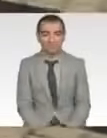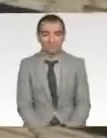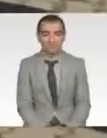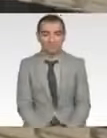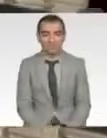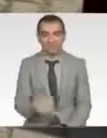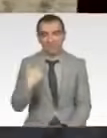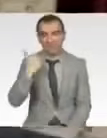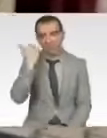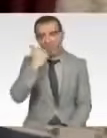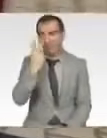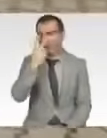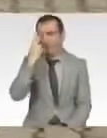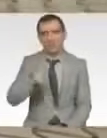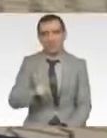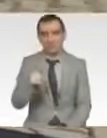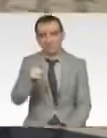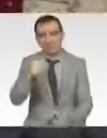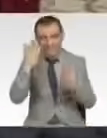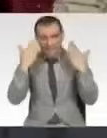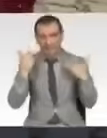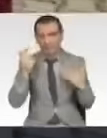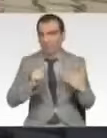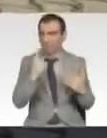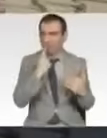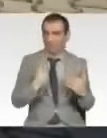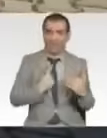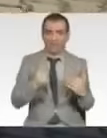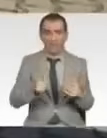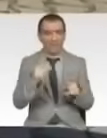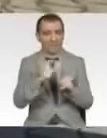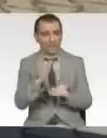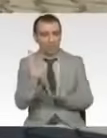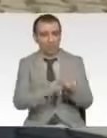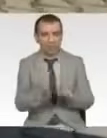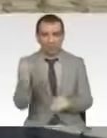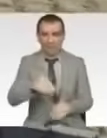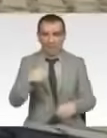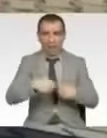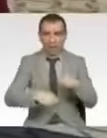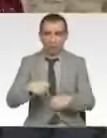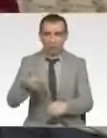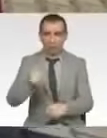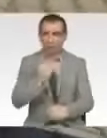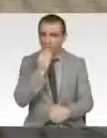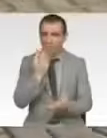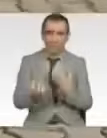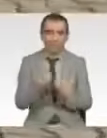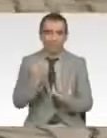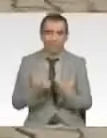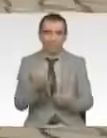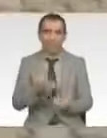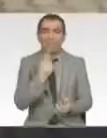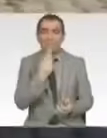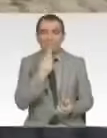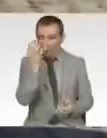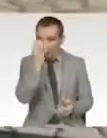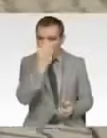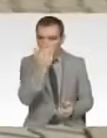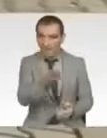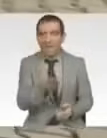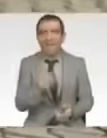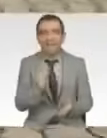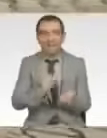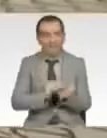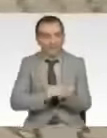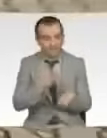beni kandırdılar. Seni gelin edeceğiz dediler. Dübek dövmeye geldik. Hamur yapıyoruz, yemek yapıyoruz. Kızlar kolay gelsin,